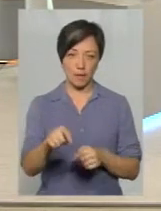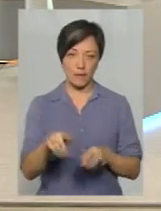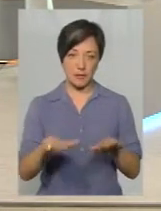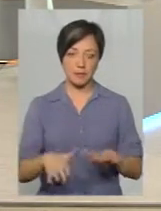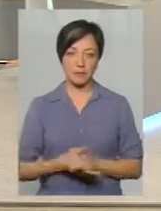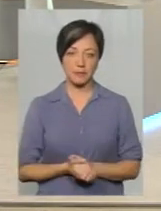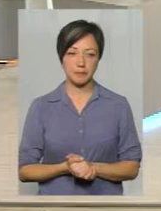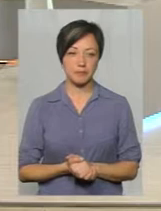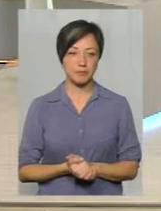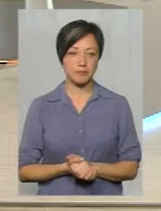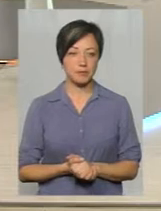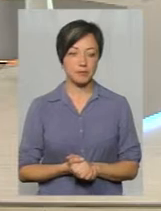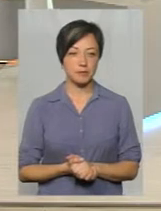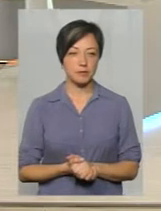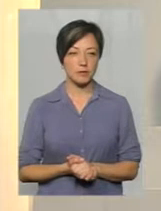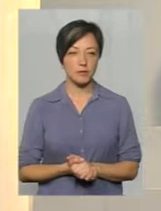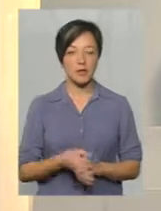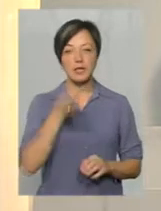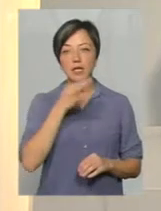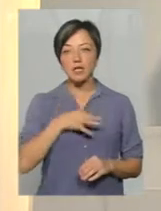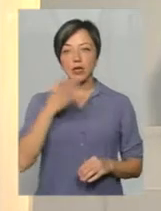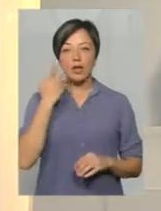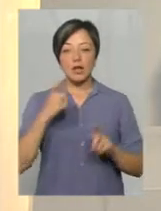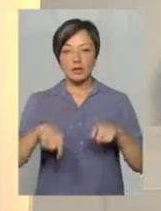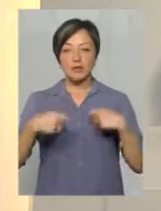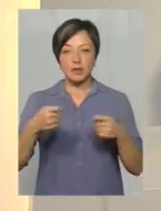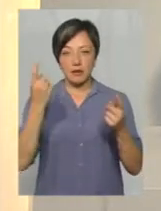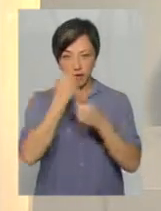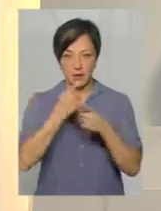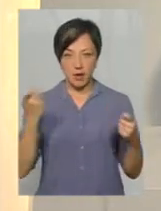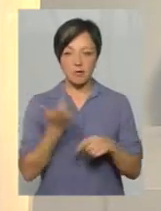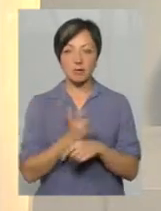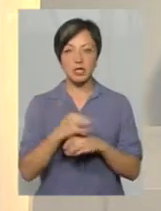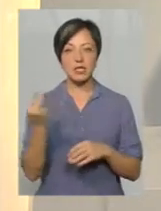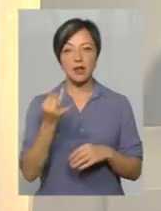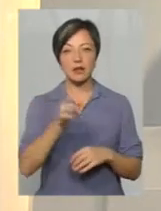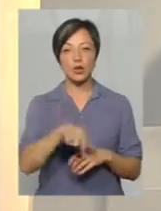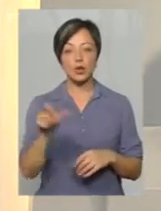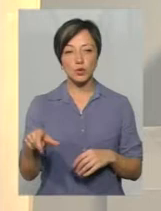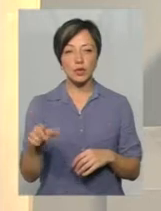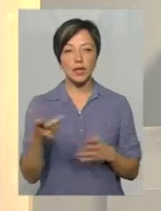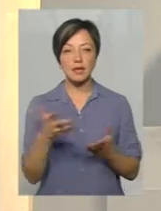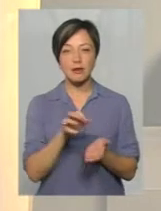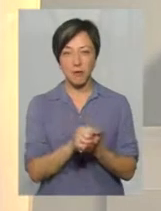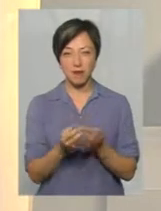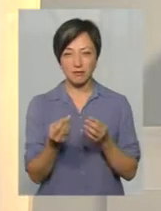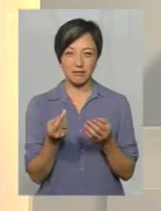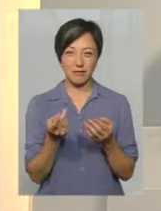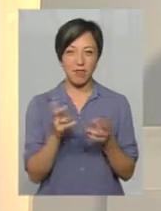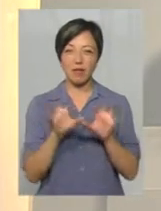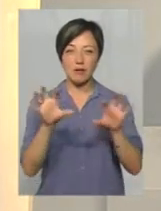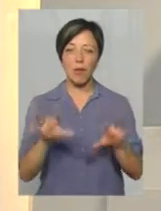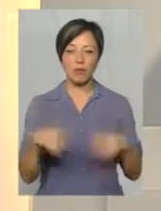купують. Скажіть, після того, як ви доносите цю інформацію, от більше цікавлять ті люди, які підприємницьку діяльність